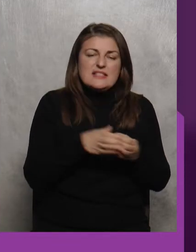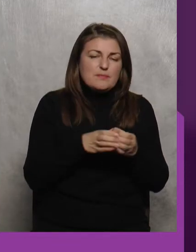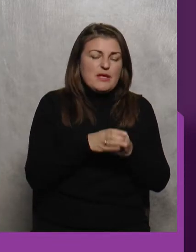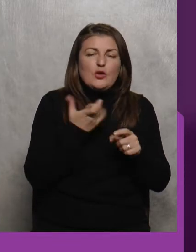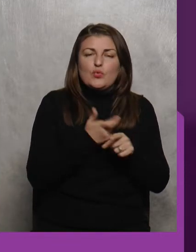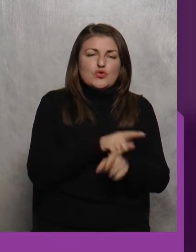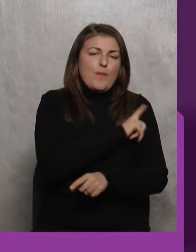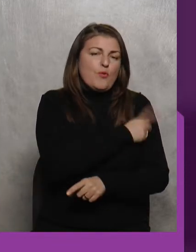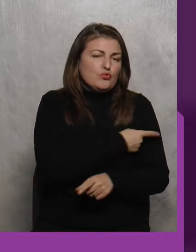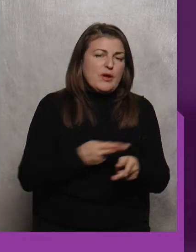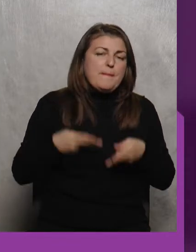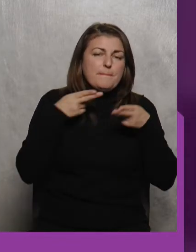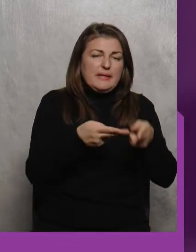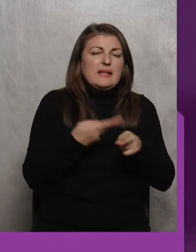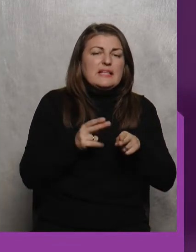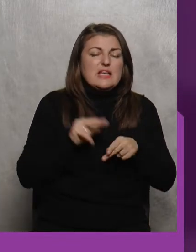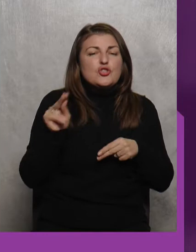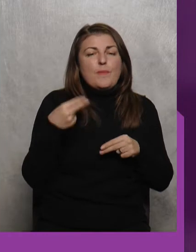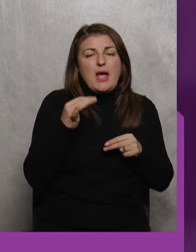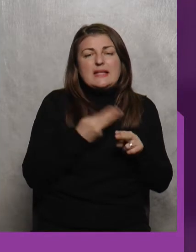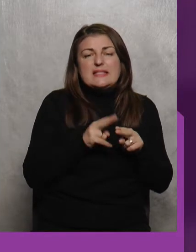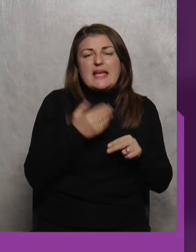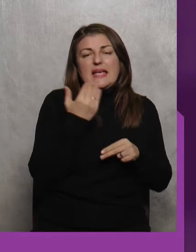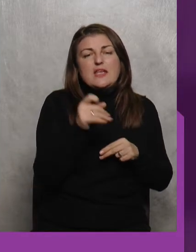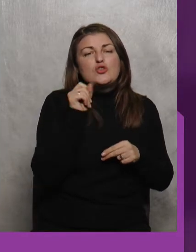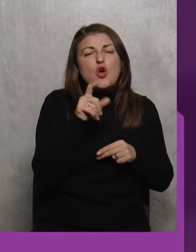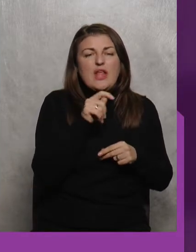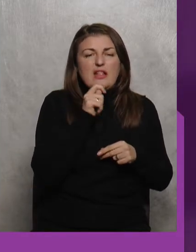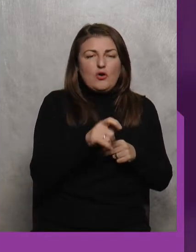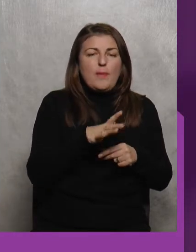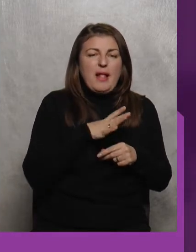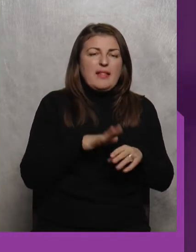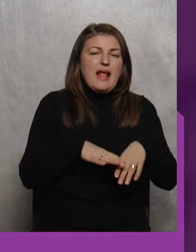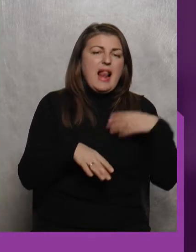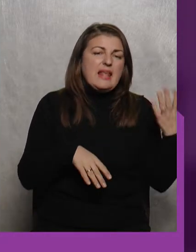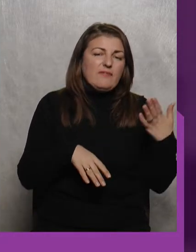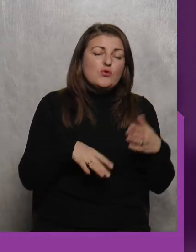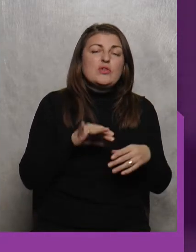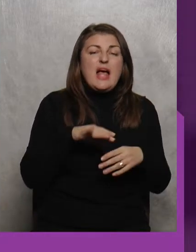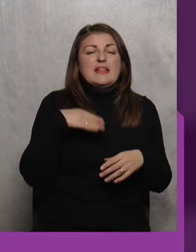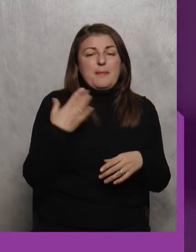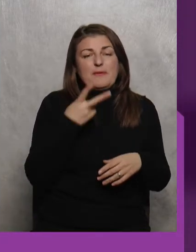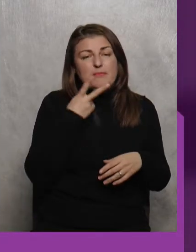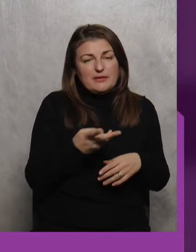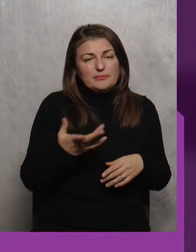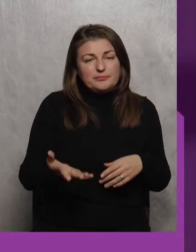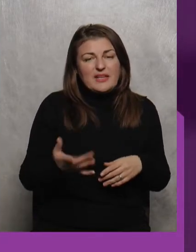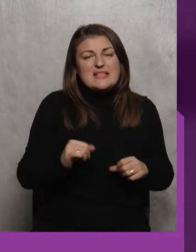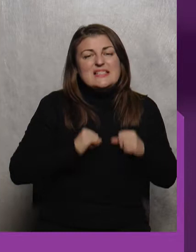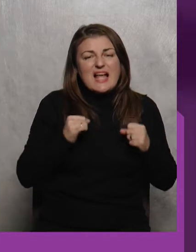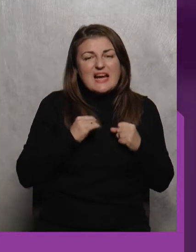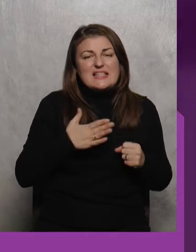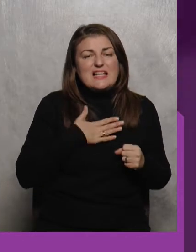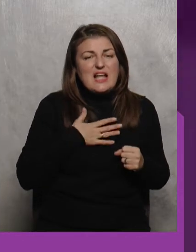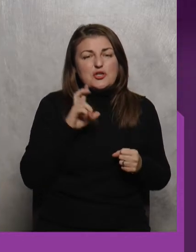потужна приїхала на цей чемпіонат. І це їхня золота нагорода була на лівій руці і на правій руці. Бачите, старається